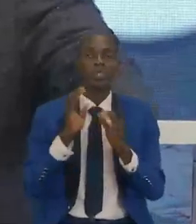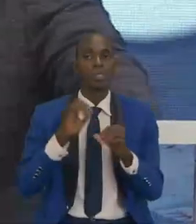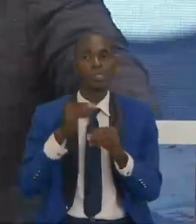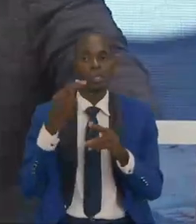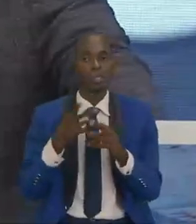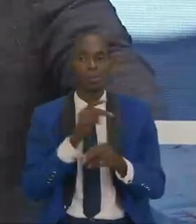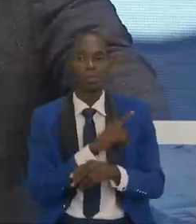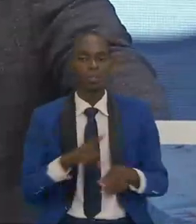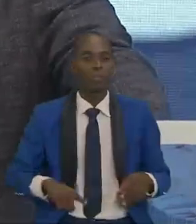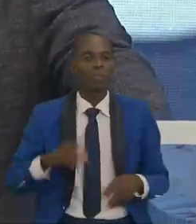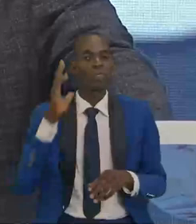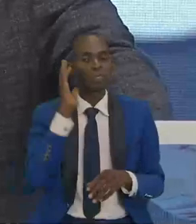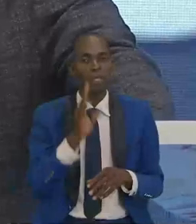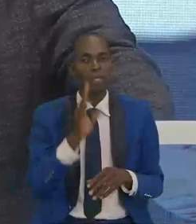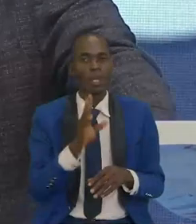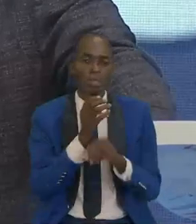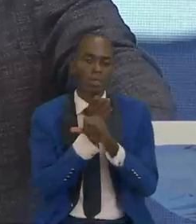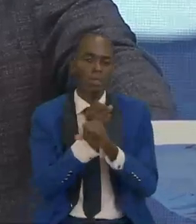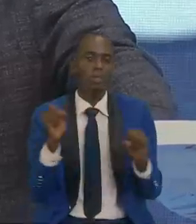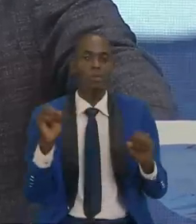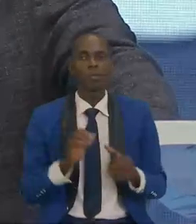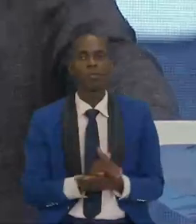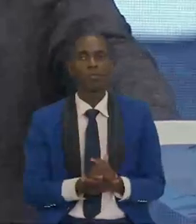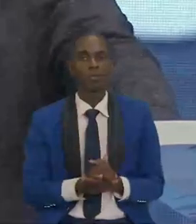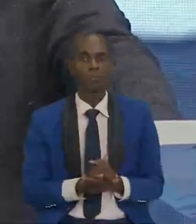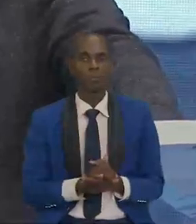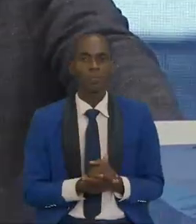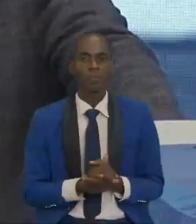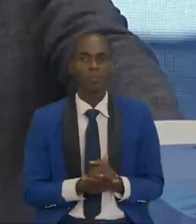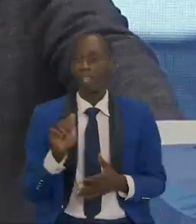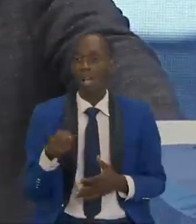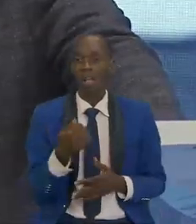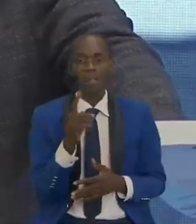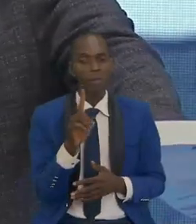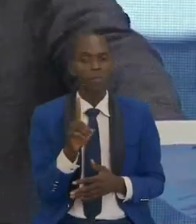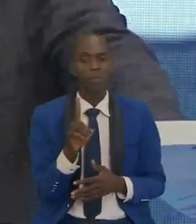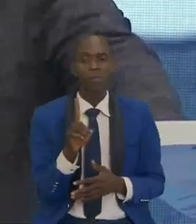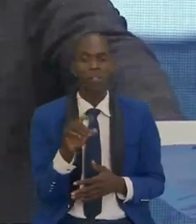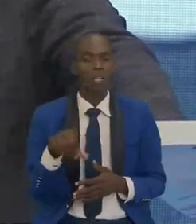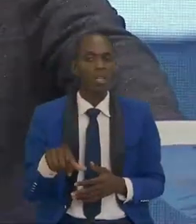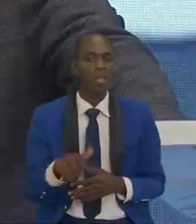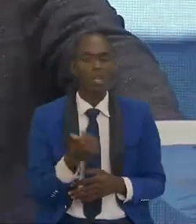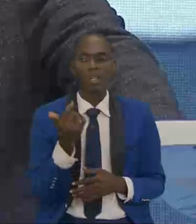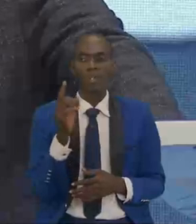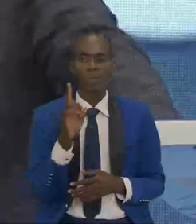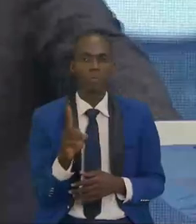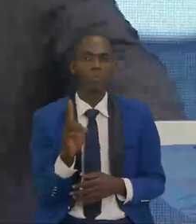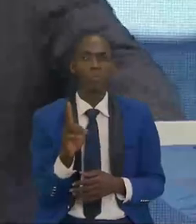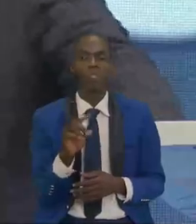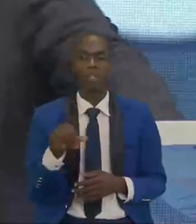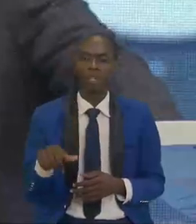Et quiconque invoquera le nom du Seigneur sera sauvé.